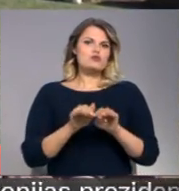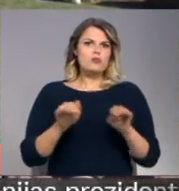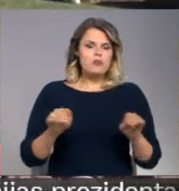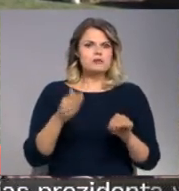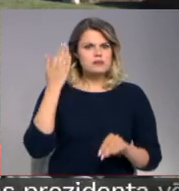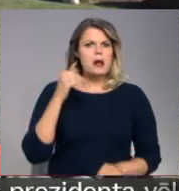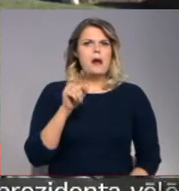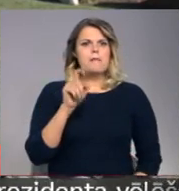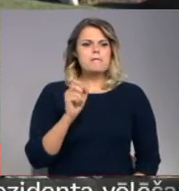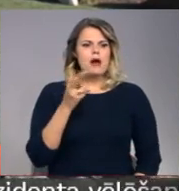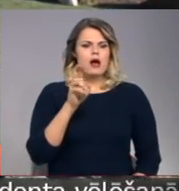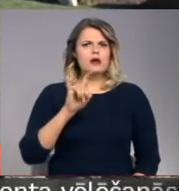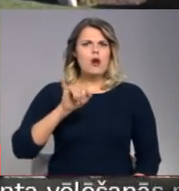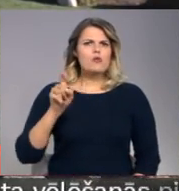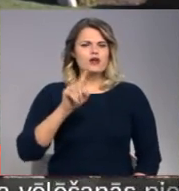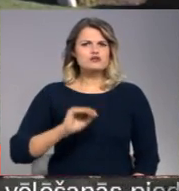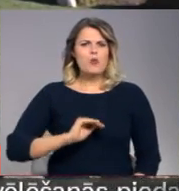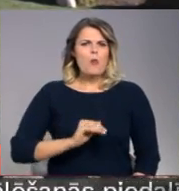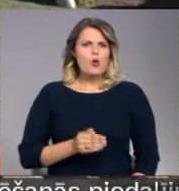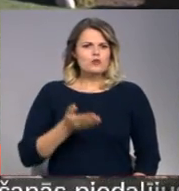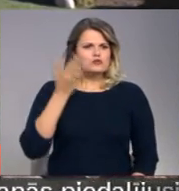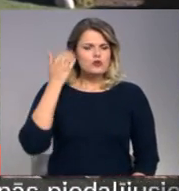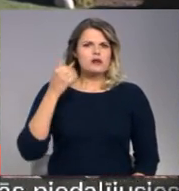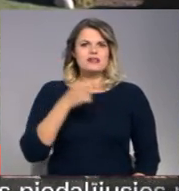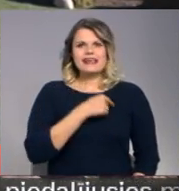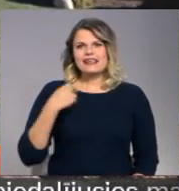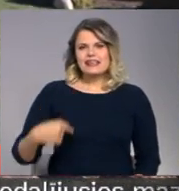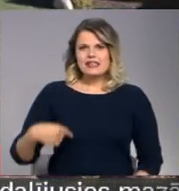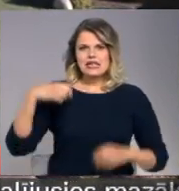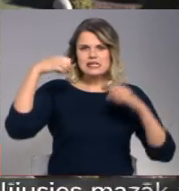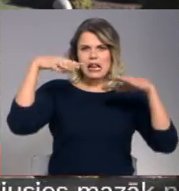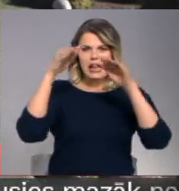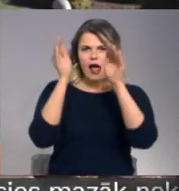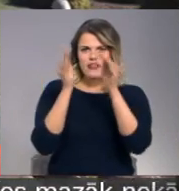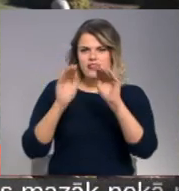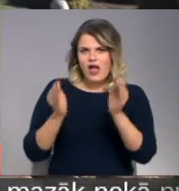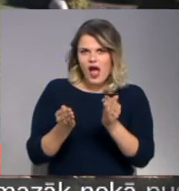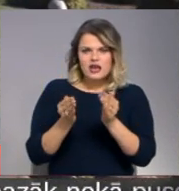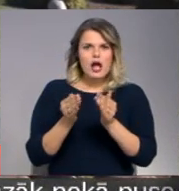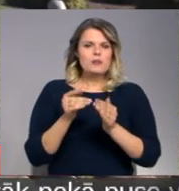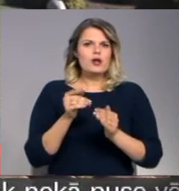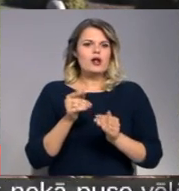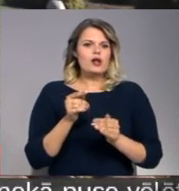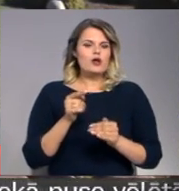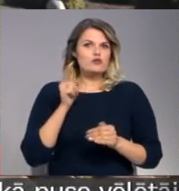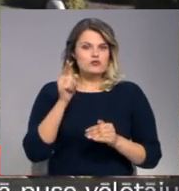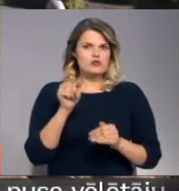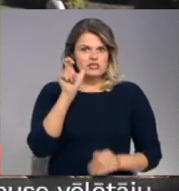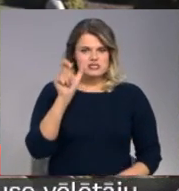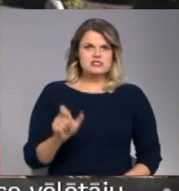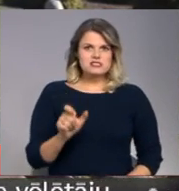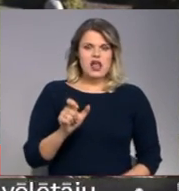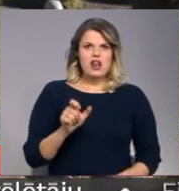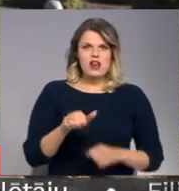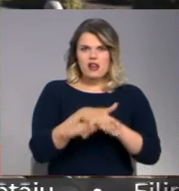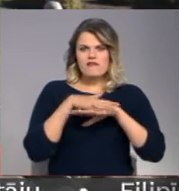pakrojas mūžu, pa tām ķīnas gaismas laternām, kas bija, ka tur nenokā cilvēku